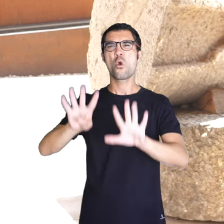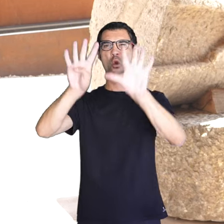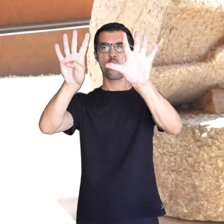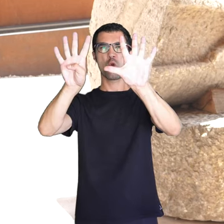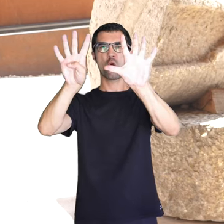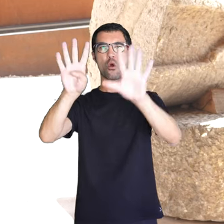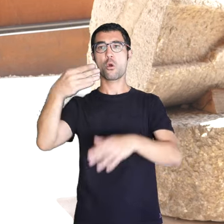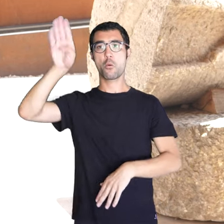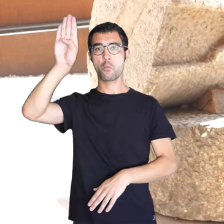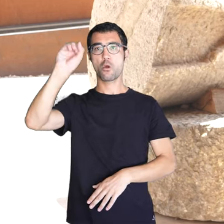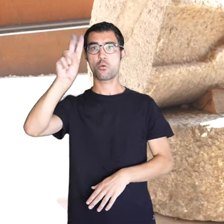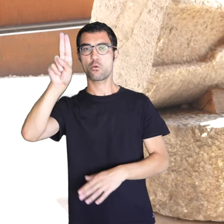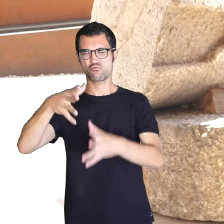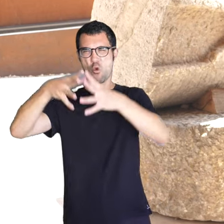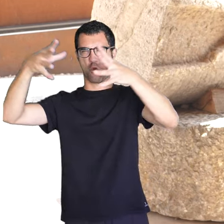9 barques de bau,